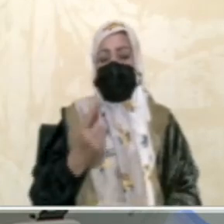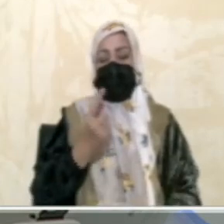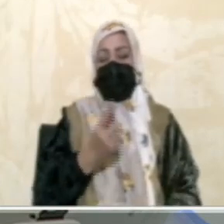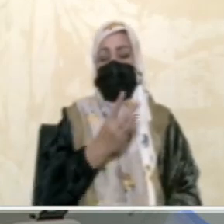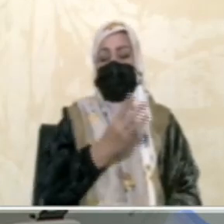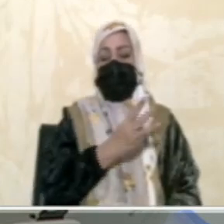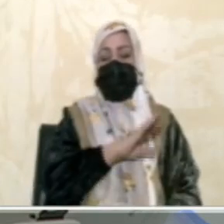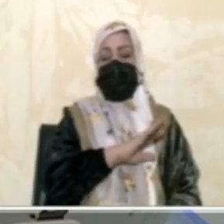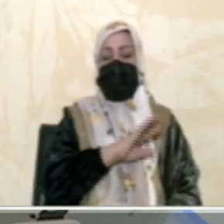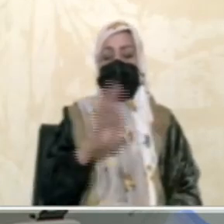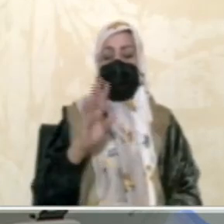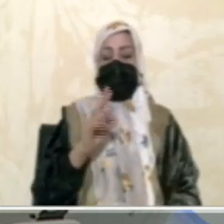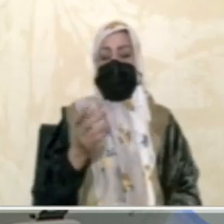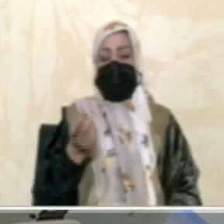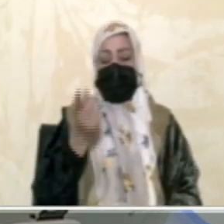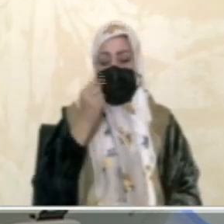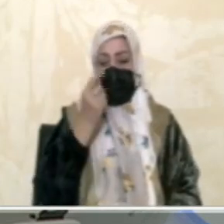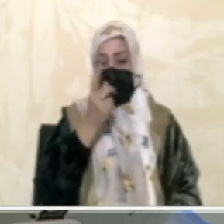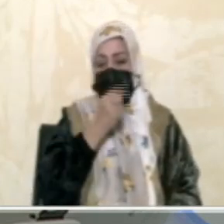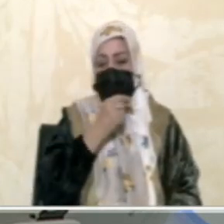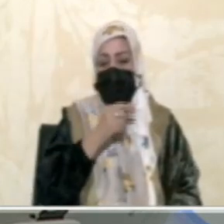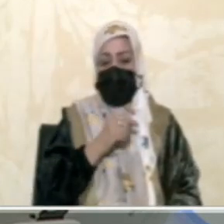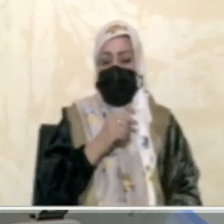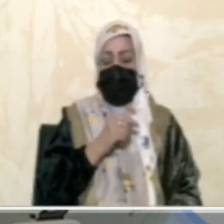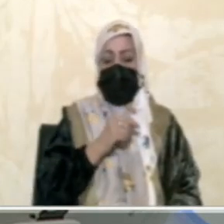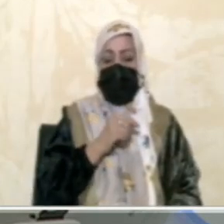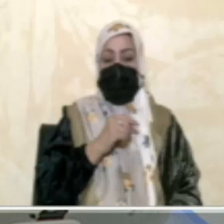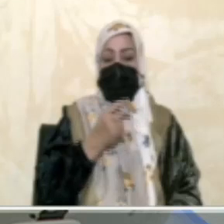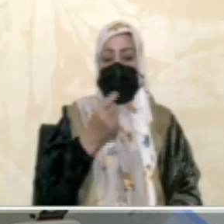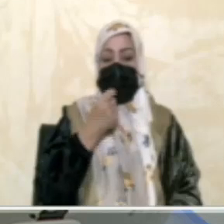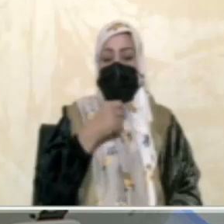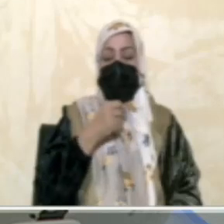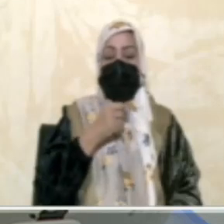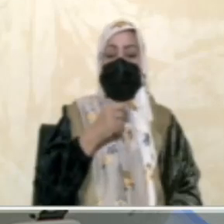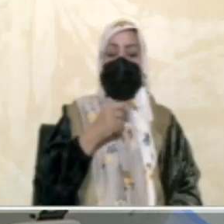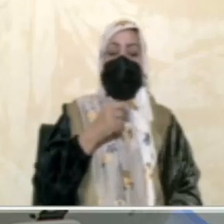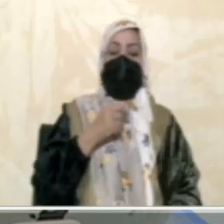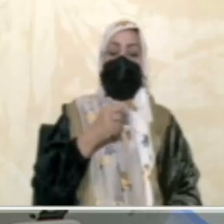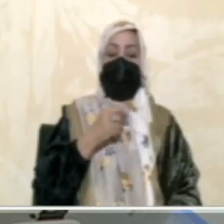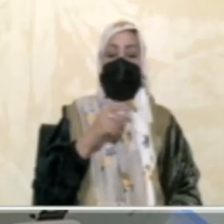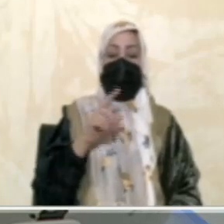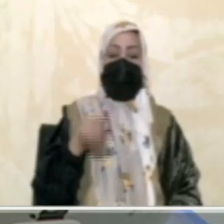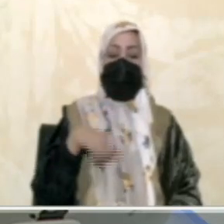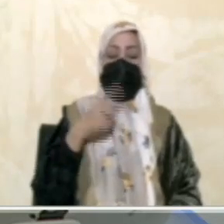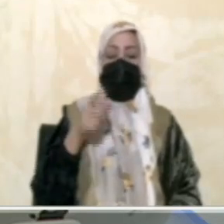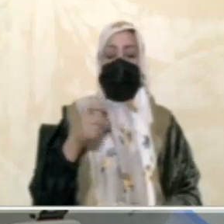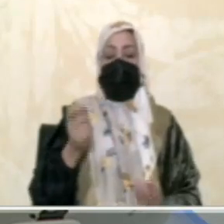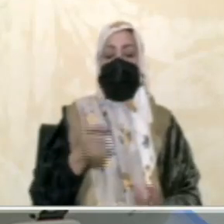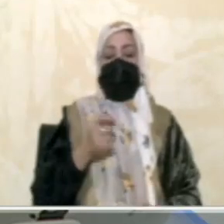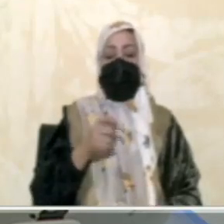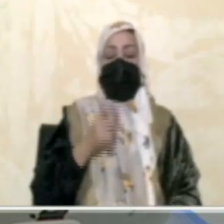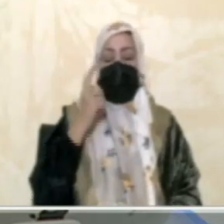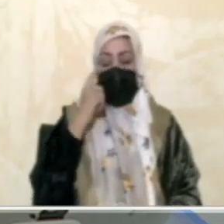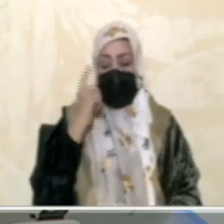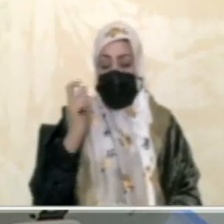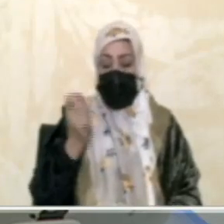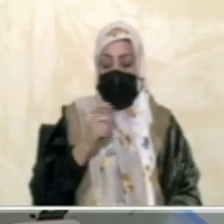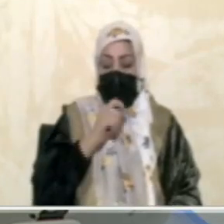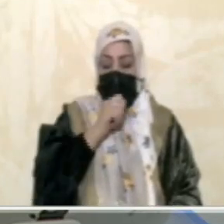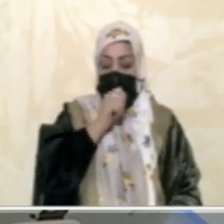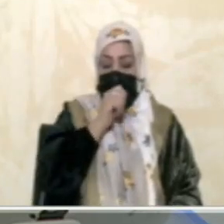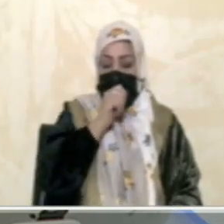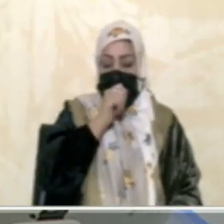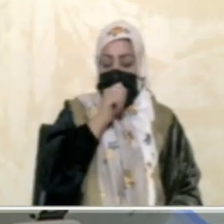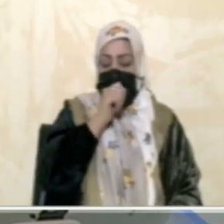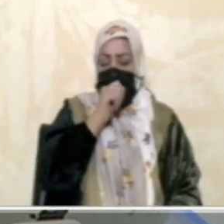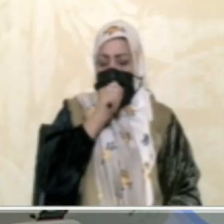ان وجد طعمها في الحلق يسجل هذه الايام عنده اليوم اللي يجد فيه طعمه في الحلق سجله عنده يقول